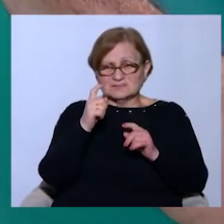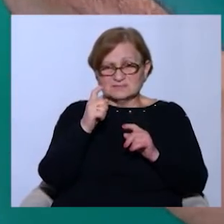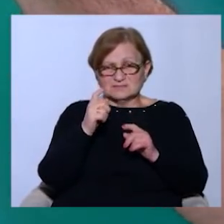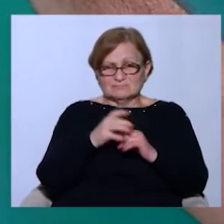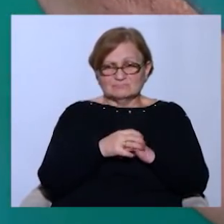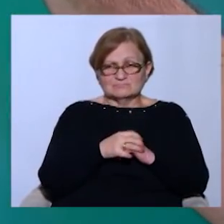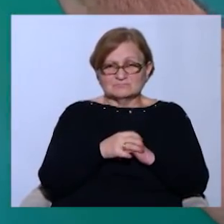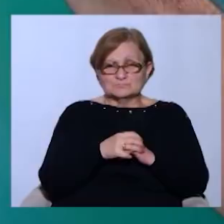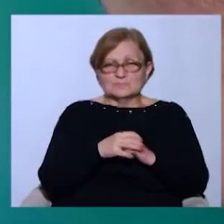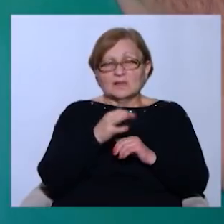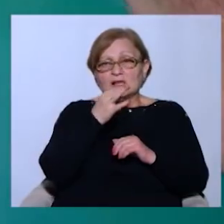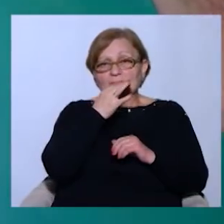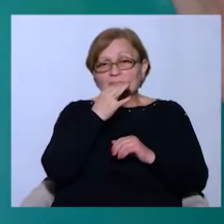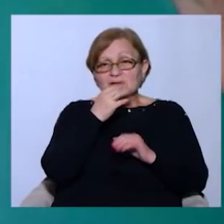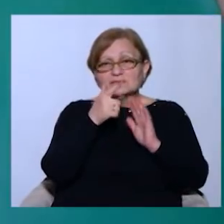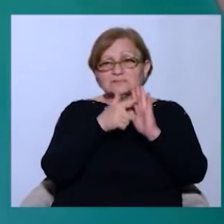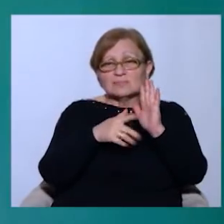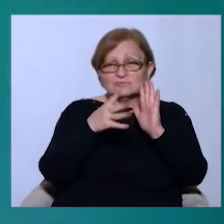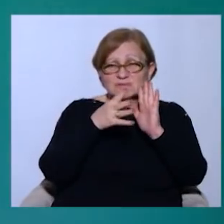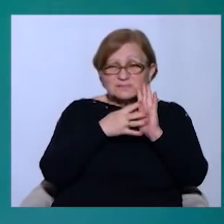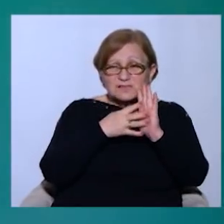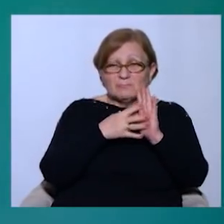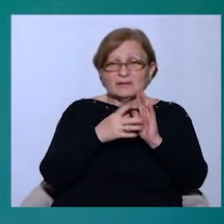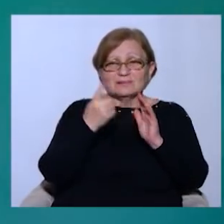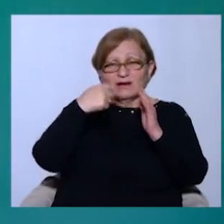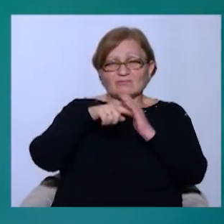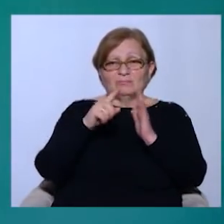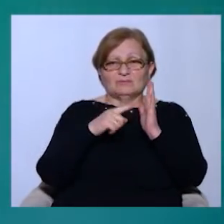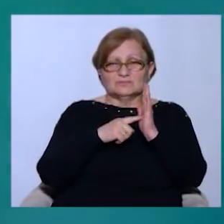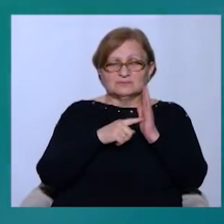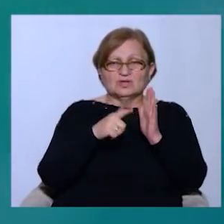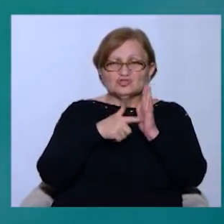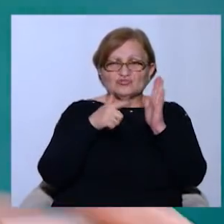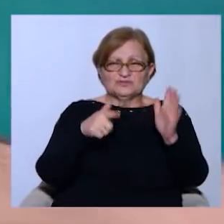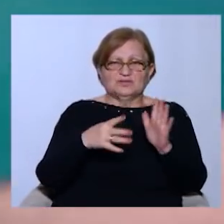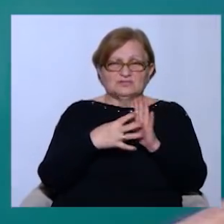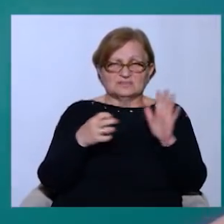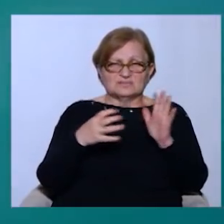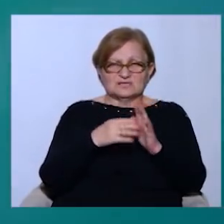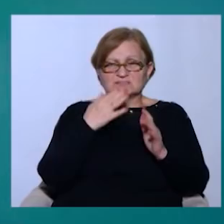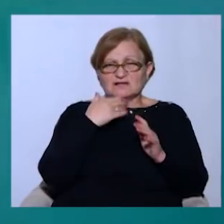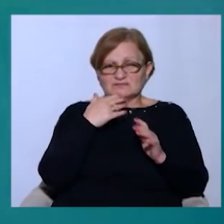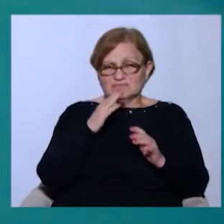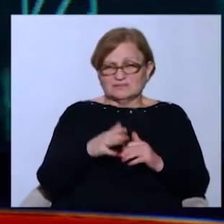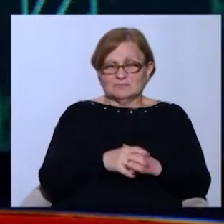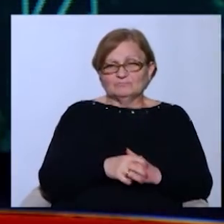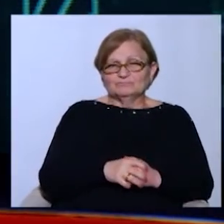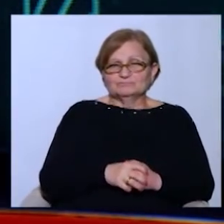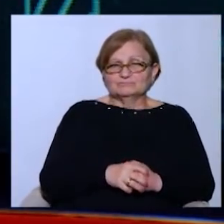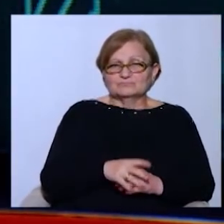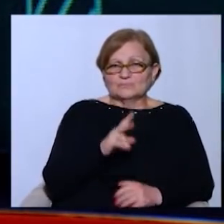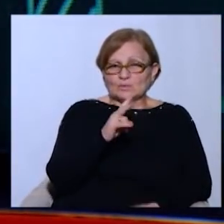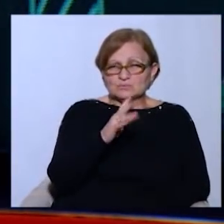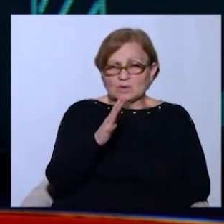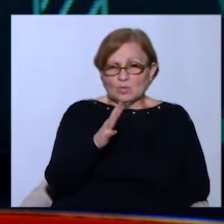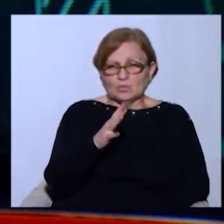79 გავამრავლოთ 100-ზე და გამოგვივა 7900. ქვემოთაც შევხედოთ.